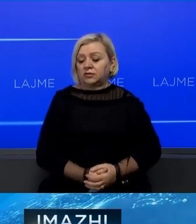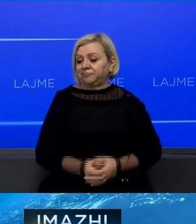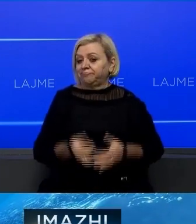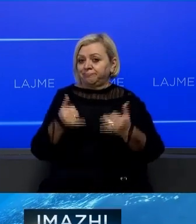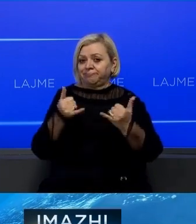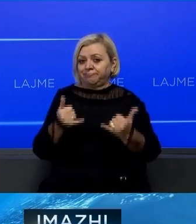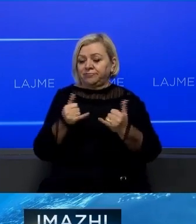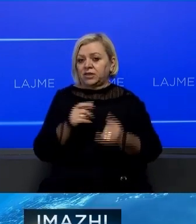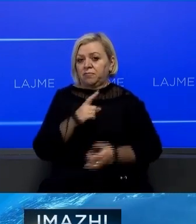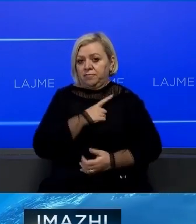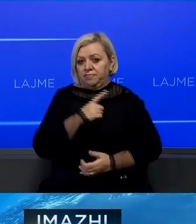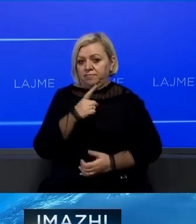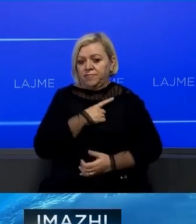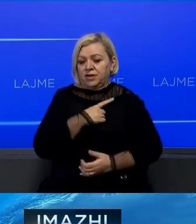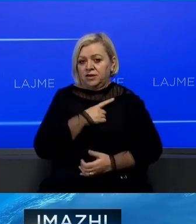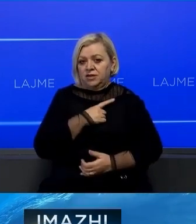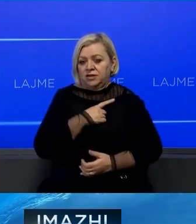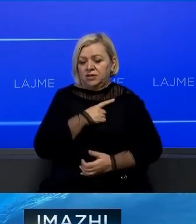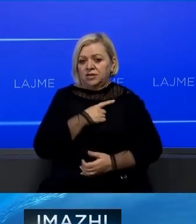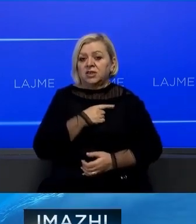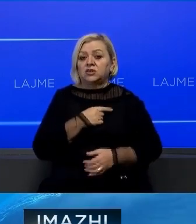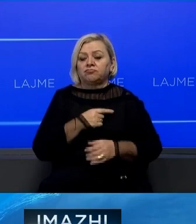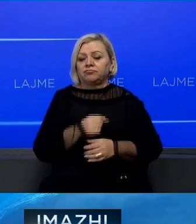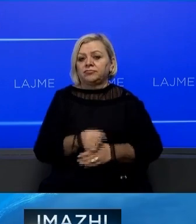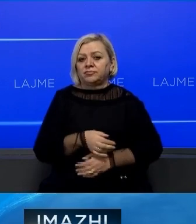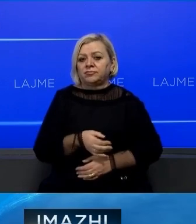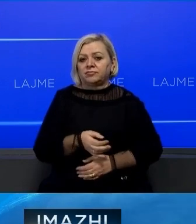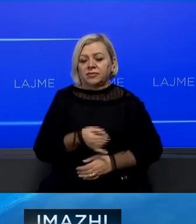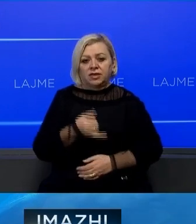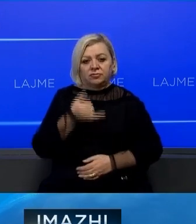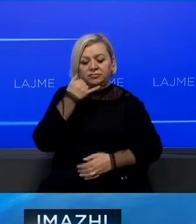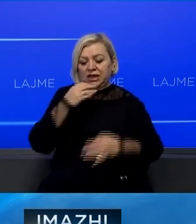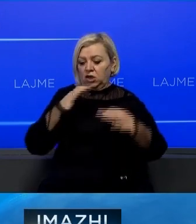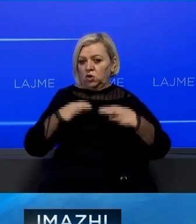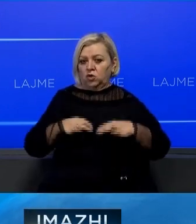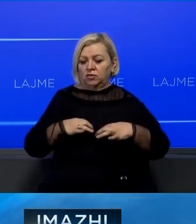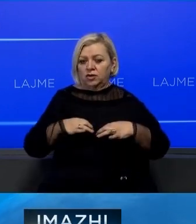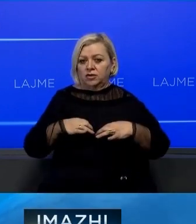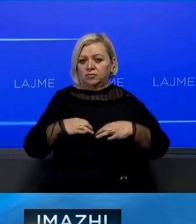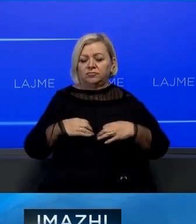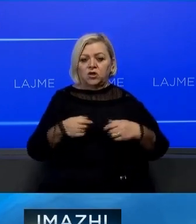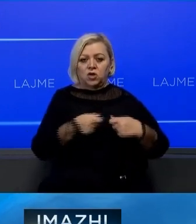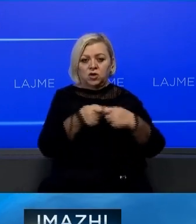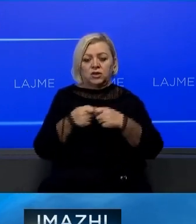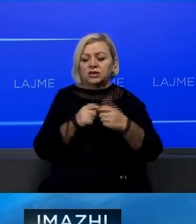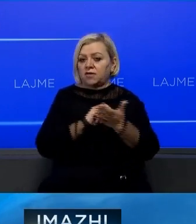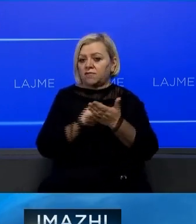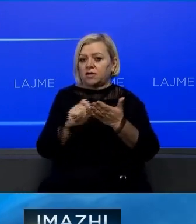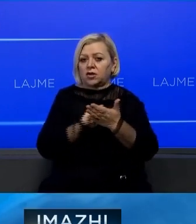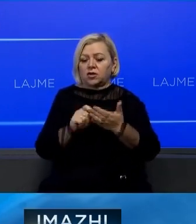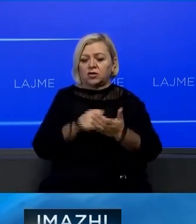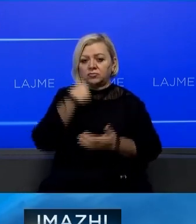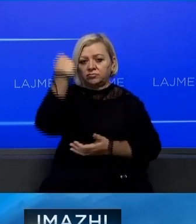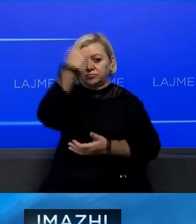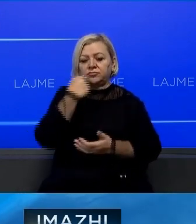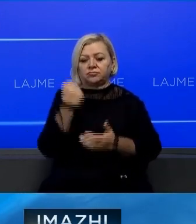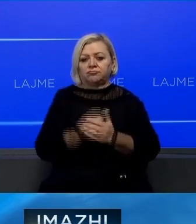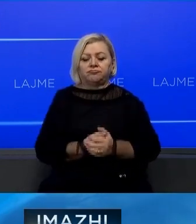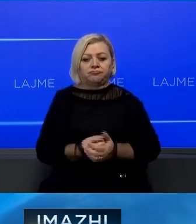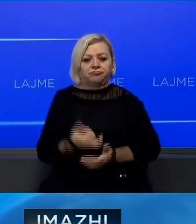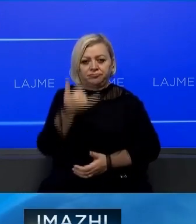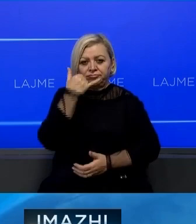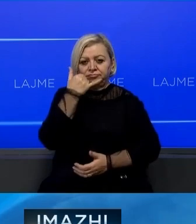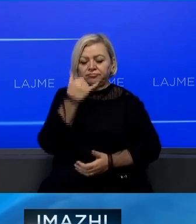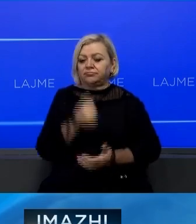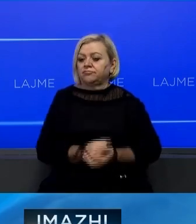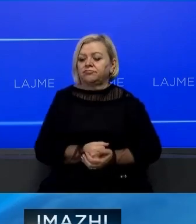Atëre, ne po e presim nga qasën e qesë të kemi kryetarin e Asociacionit të Gazetarëve të Kosovës në linje të drejtë për drejtë,